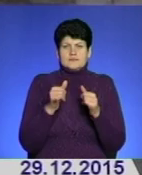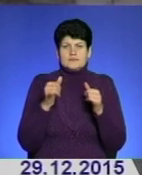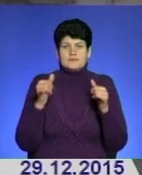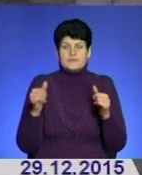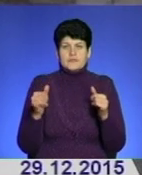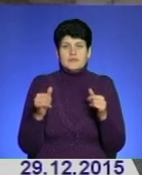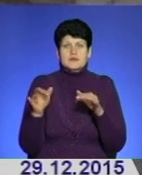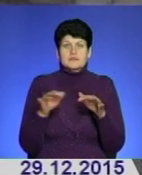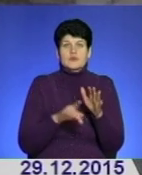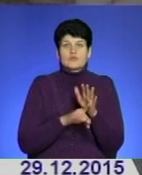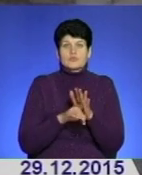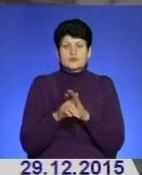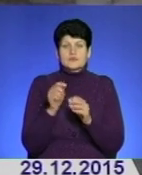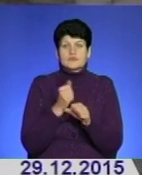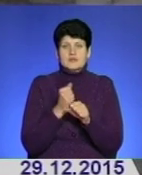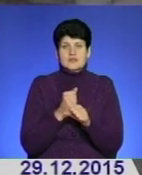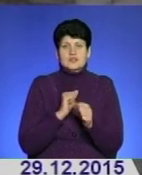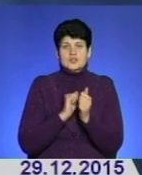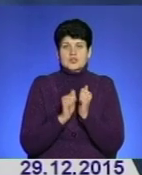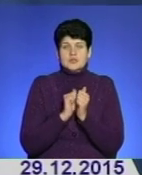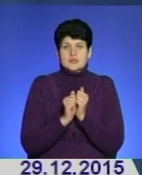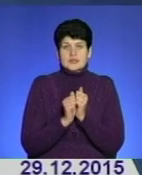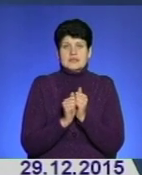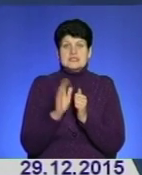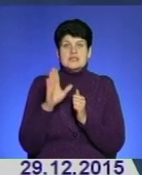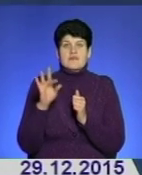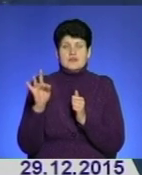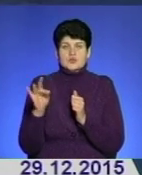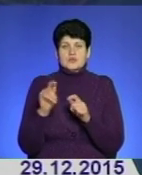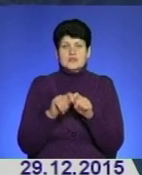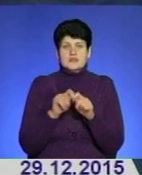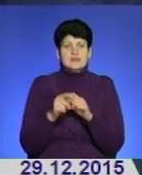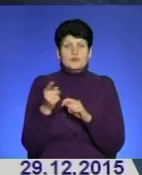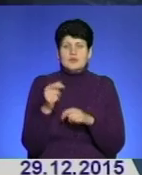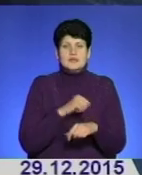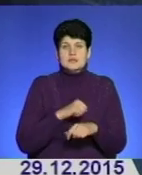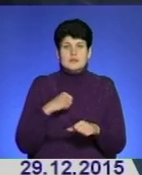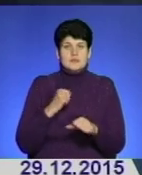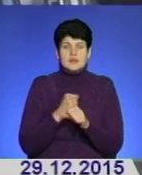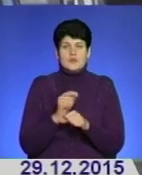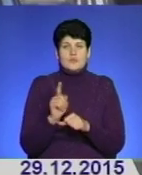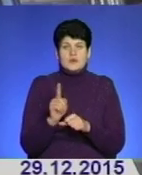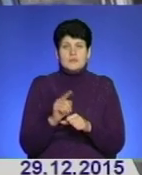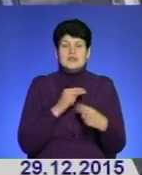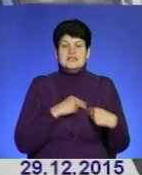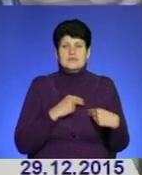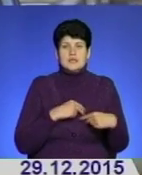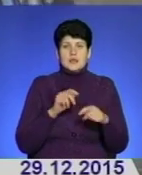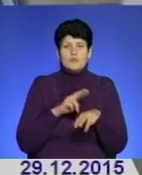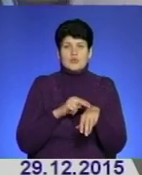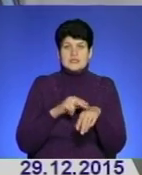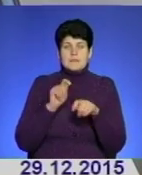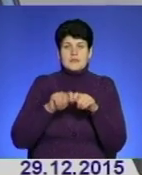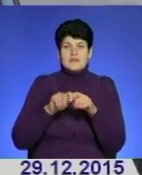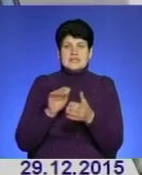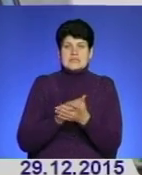На справу почав виходити все частіше. За версією слідства, тернополянин не сам вчиняв крадіжки. Працівники поліції перевіряють